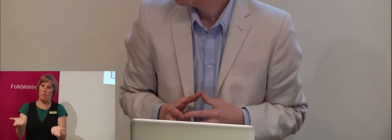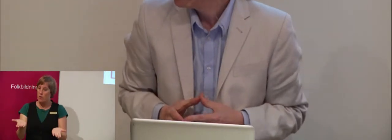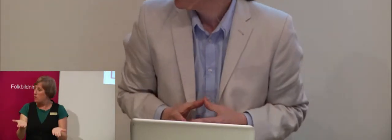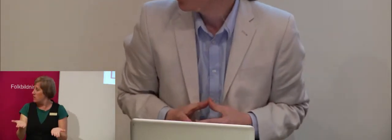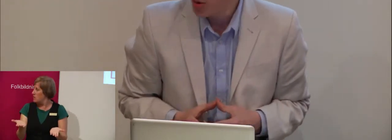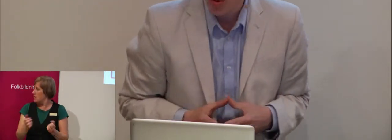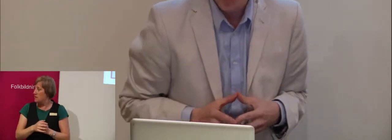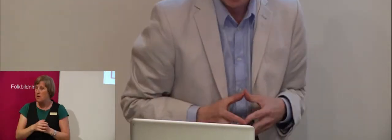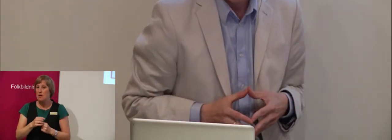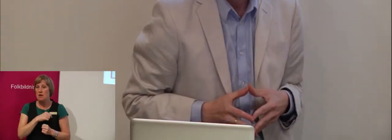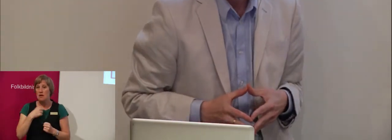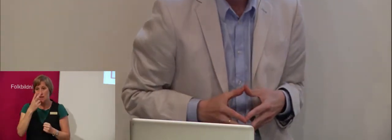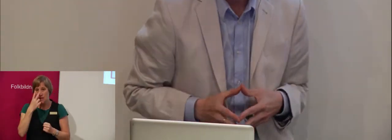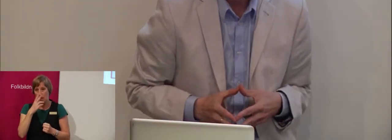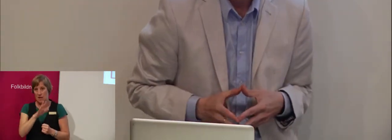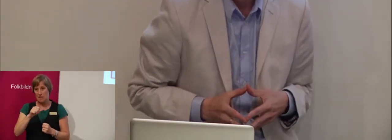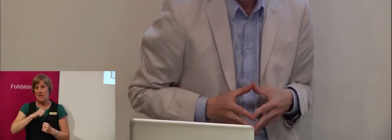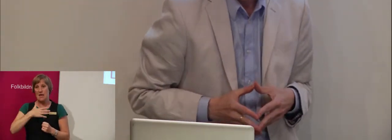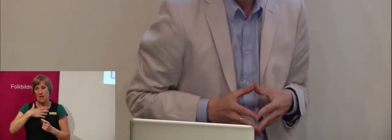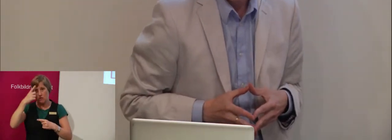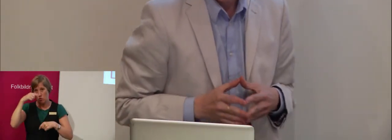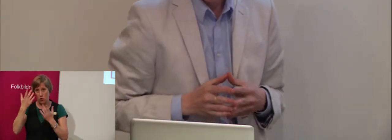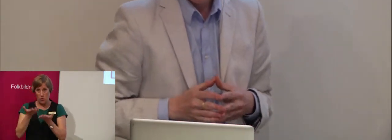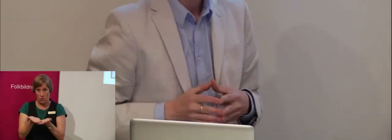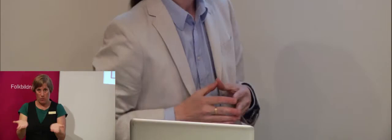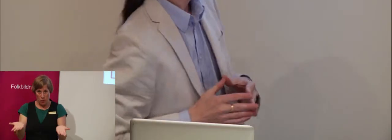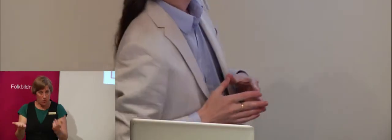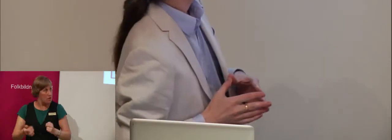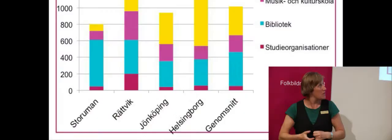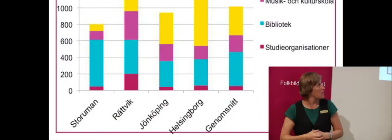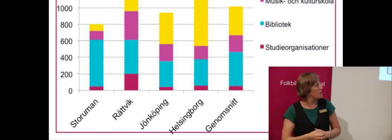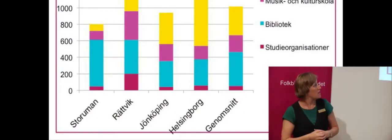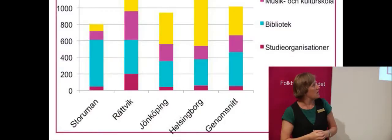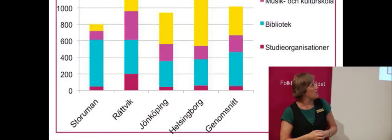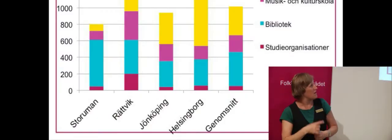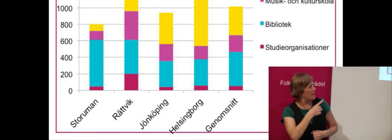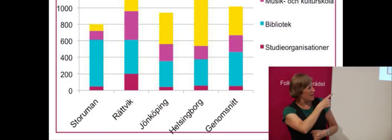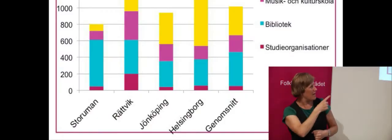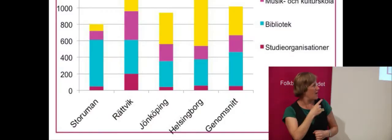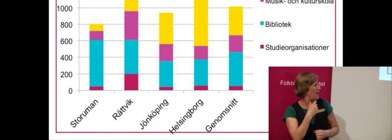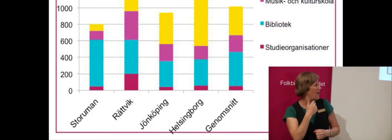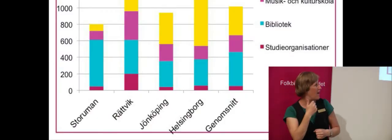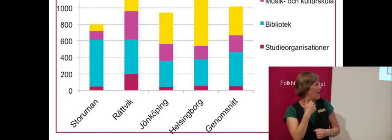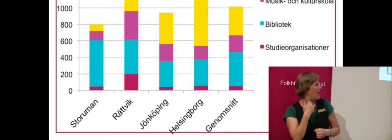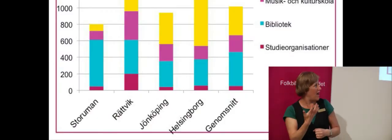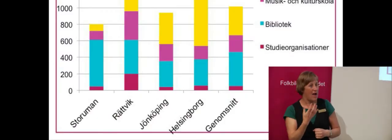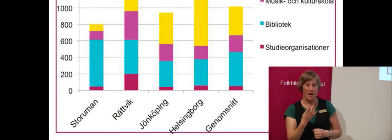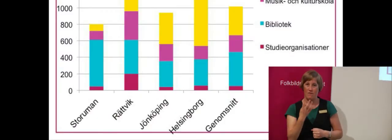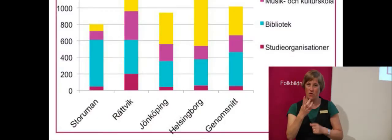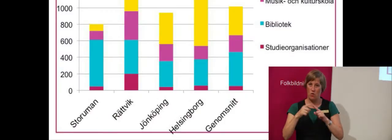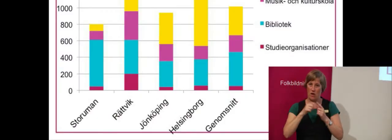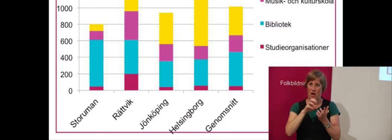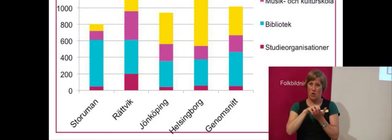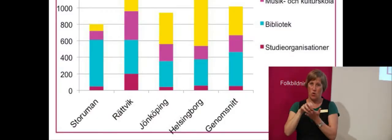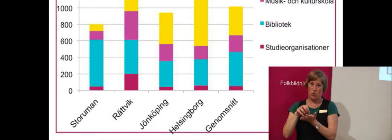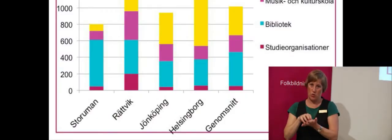lokalt kulturutbud. Ja, det här är de här kommunernas